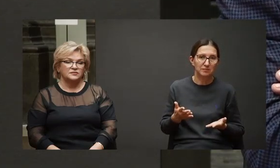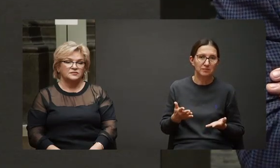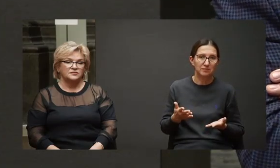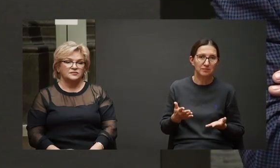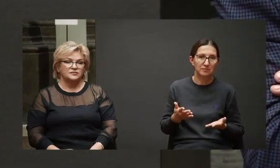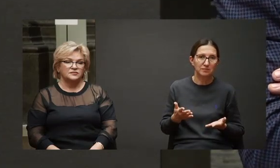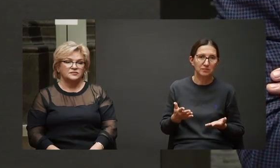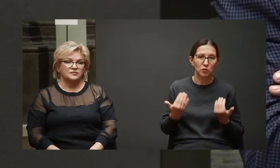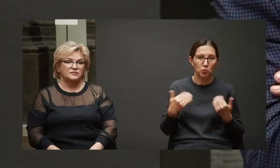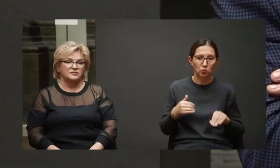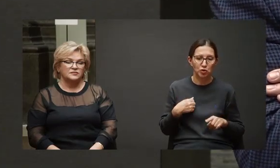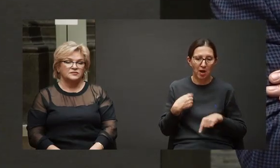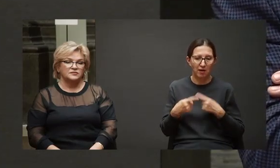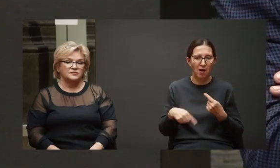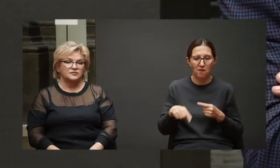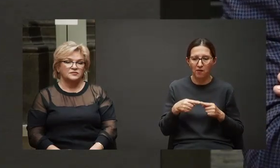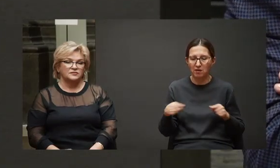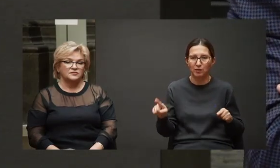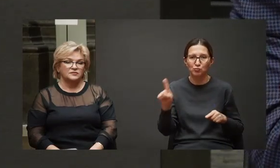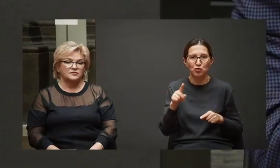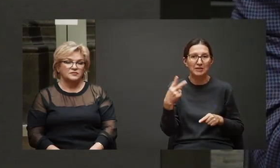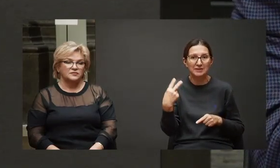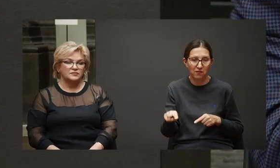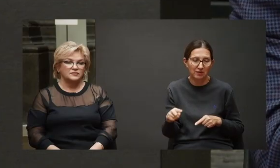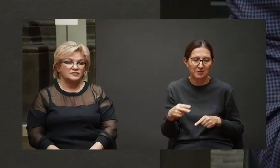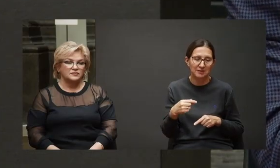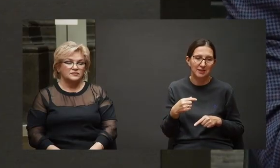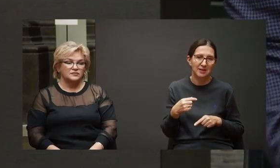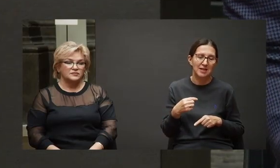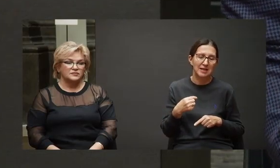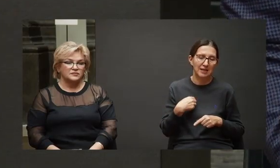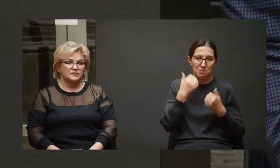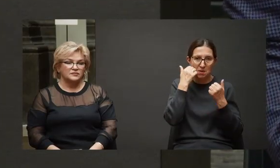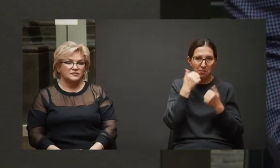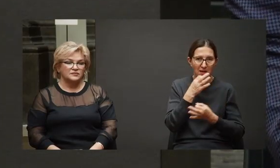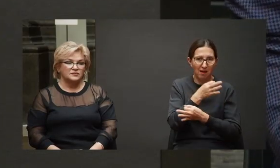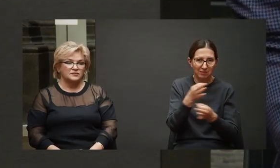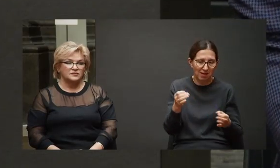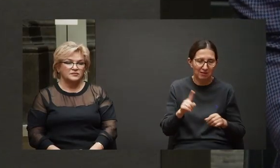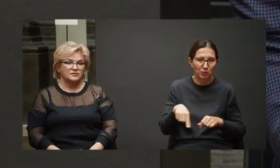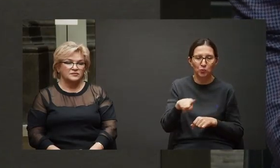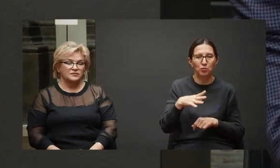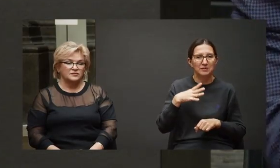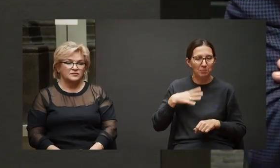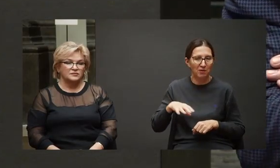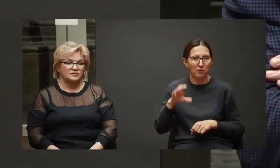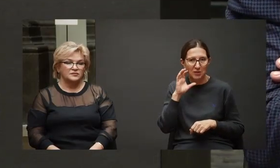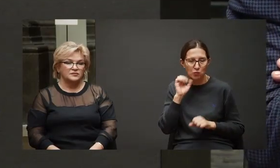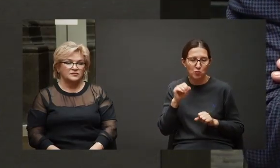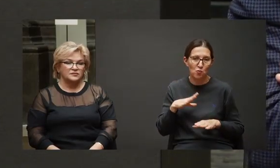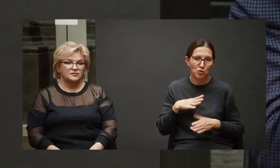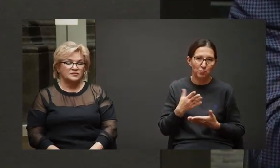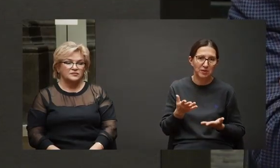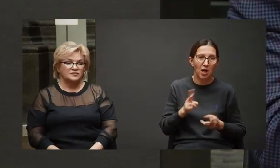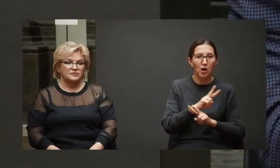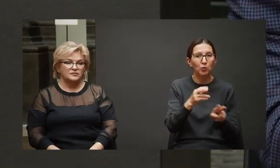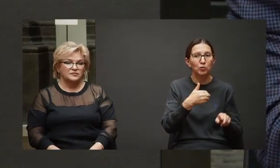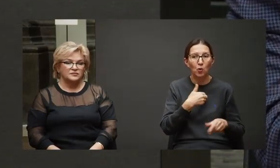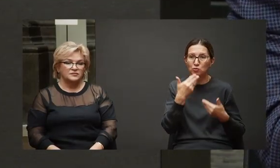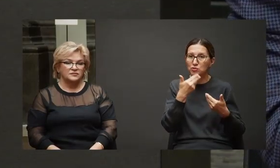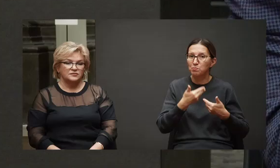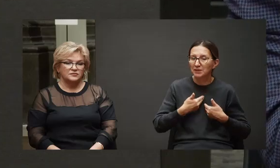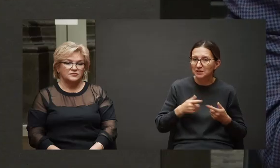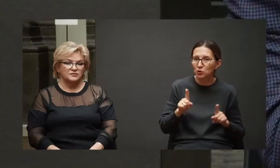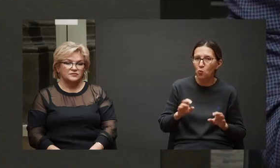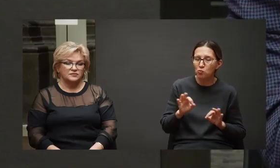говорим 1:20, и очень благодарны тем, кто нас терпеливо слушает, может, кто-то спросить хочет